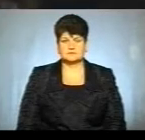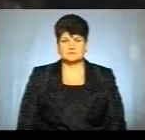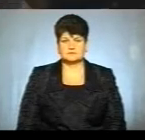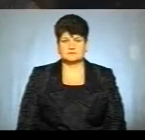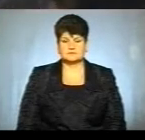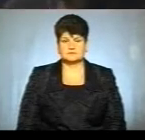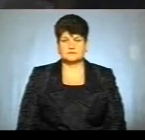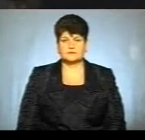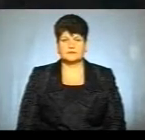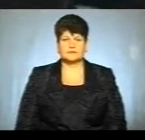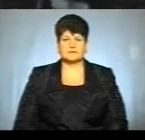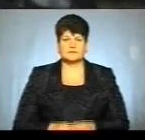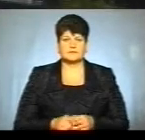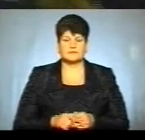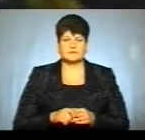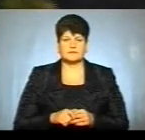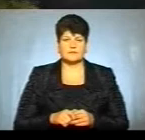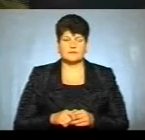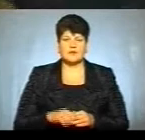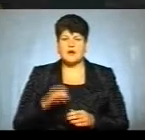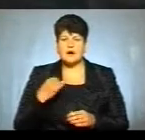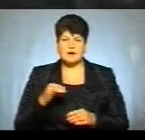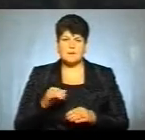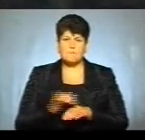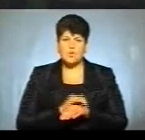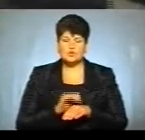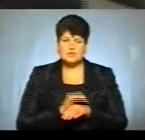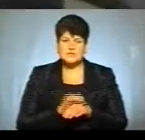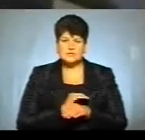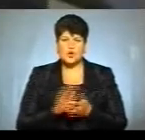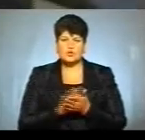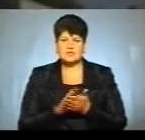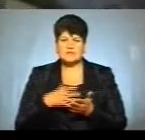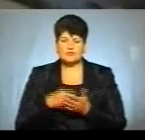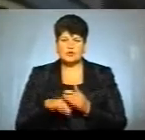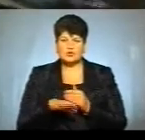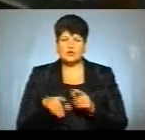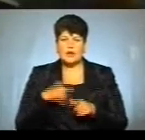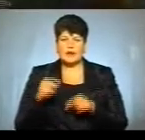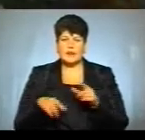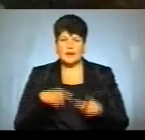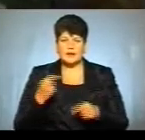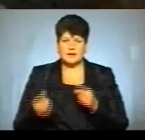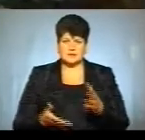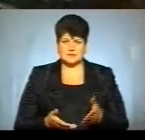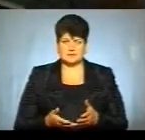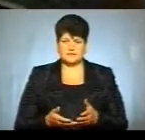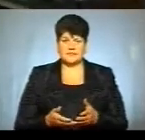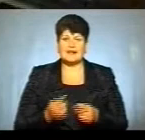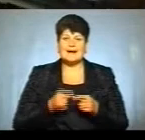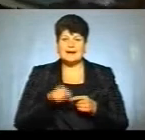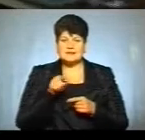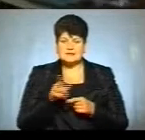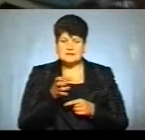Ах, молодці! Ай, молодці, очистили нарешті свою територію від цього листя проклятого. На цих